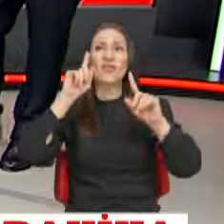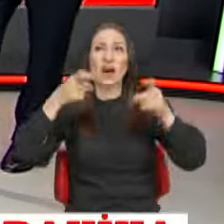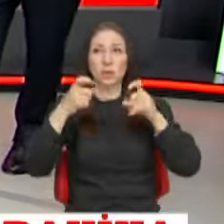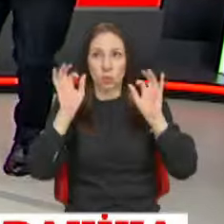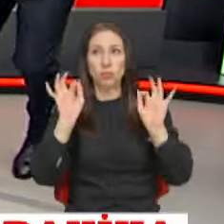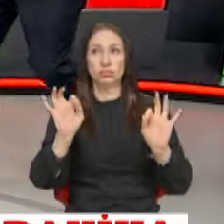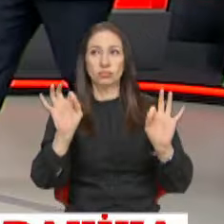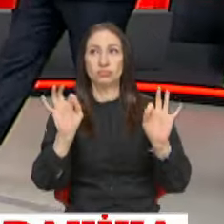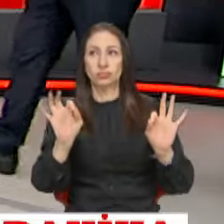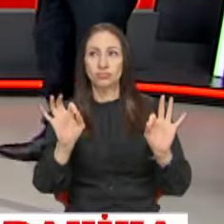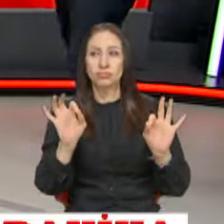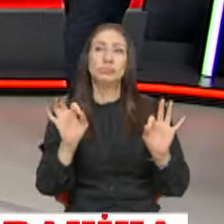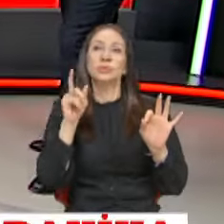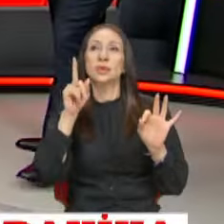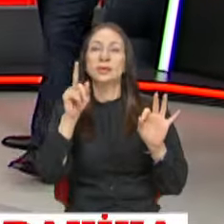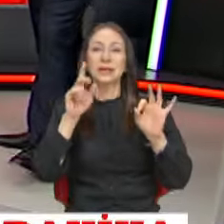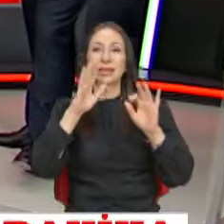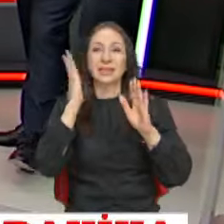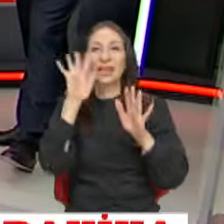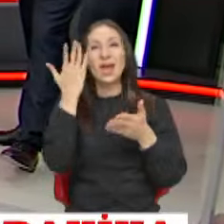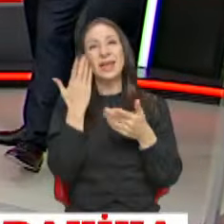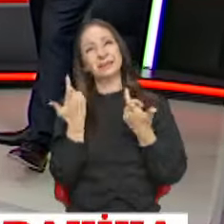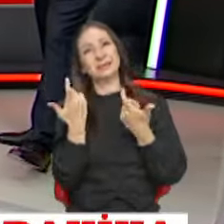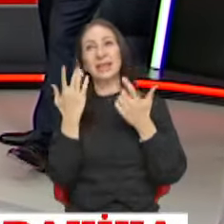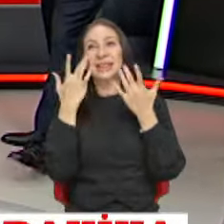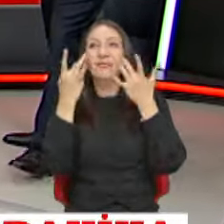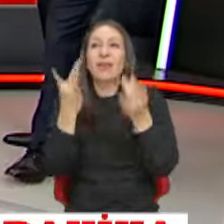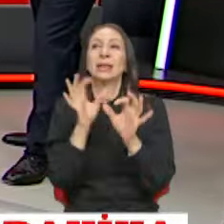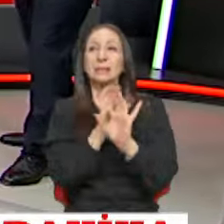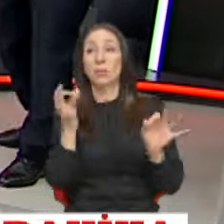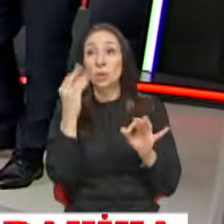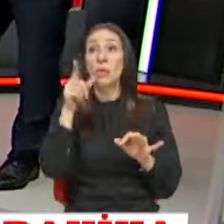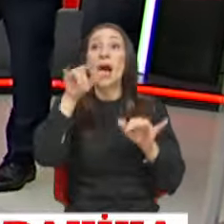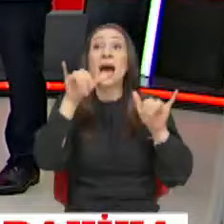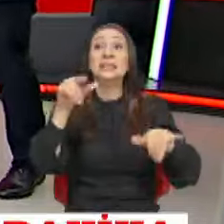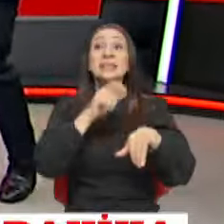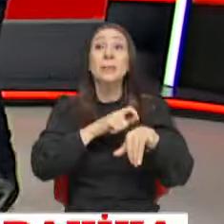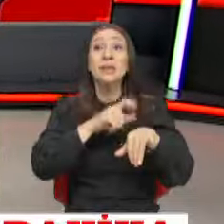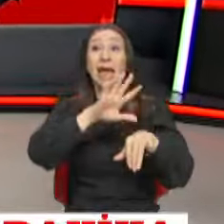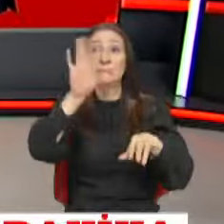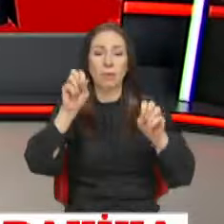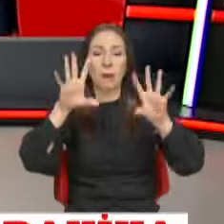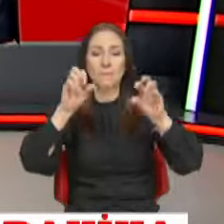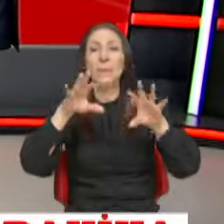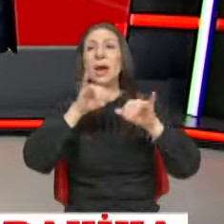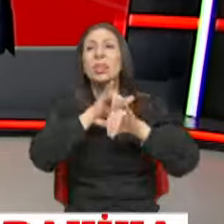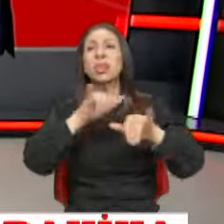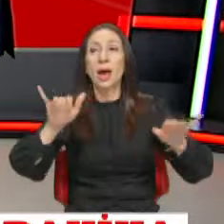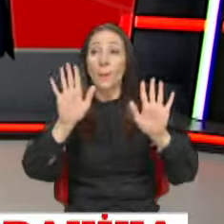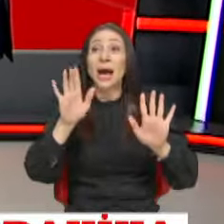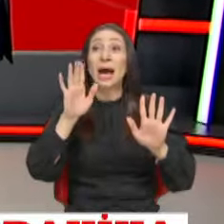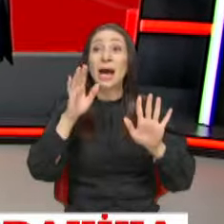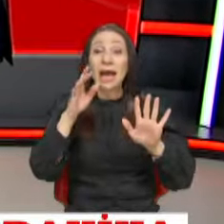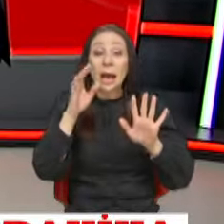herhalde değil mi Evet şu anda ekranda da Umarım e Gayet net fark ediyordur bunlar aynı zamanda tabii şimdi hepsi birden yanıp sönüyor